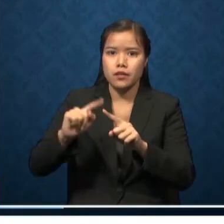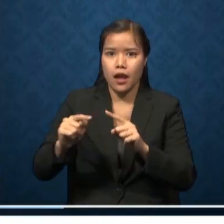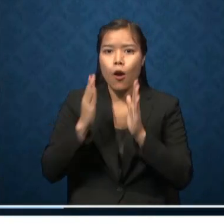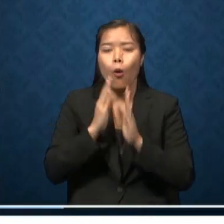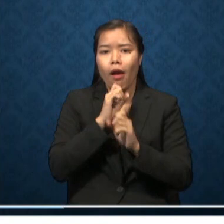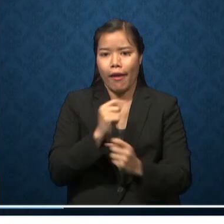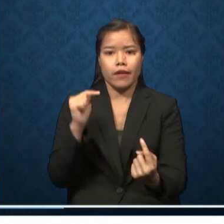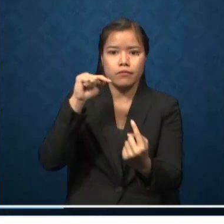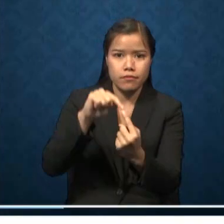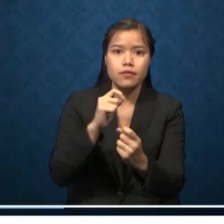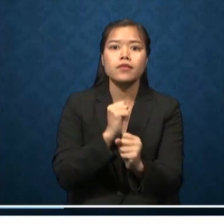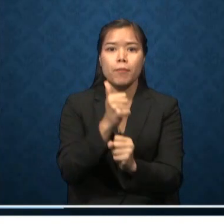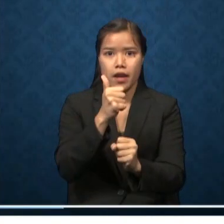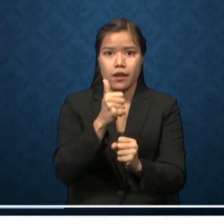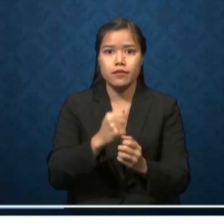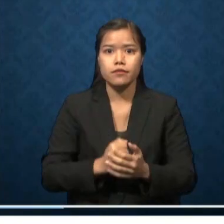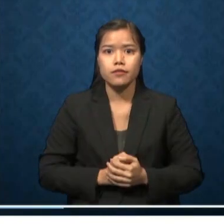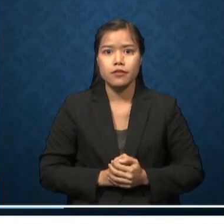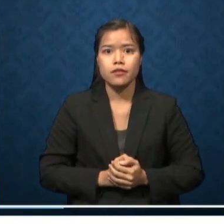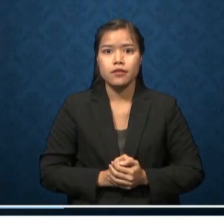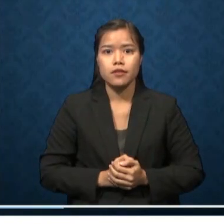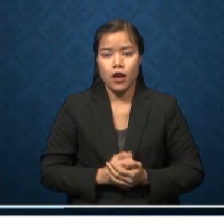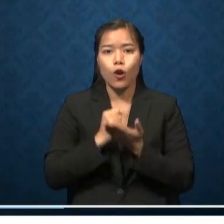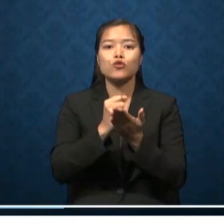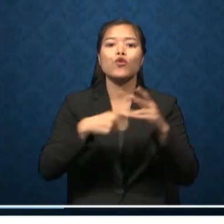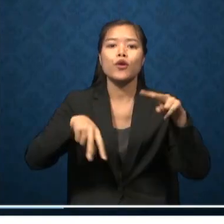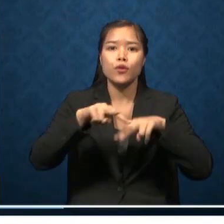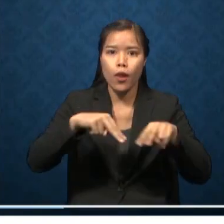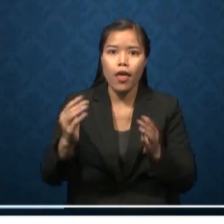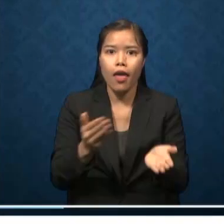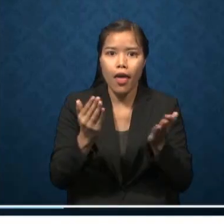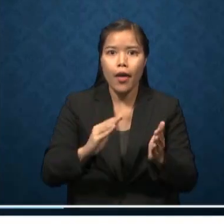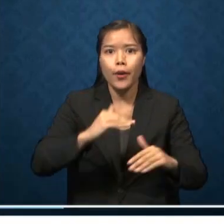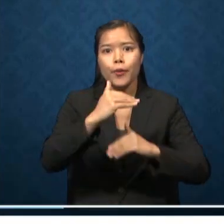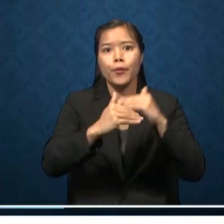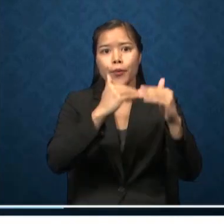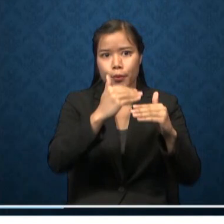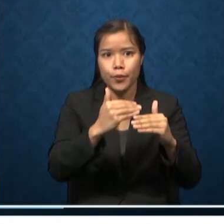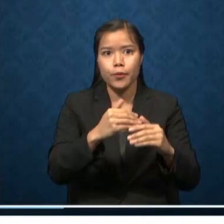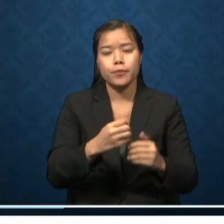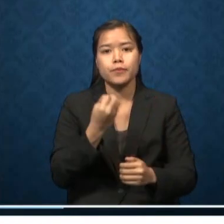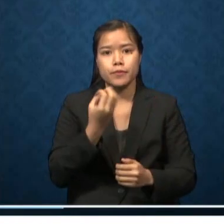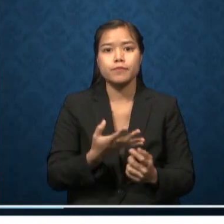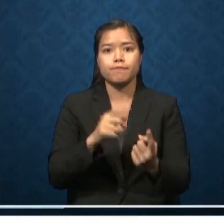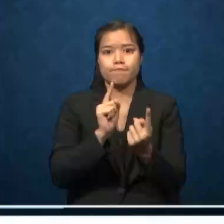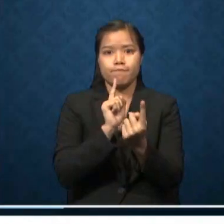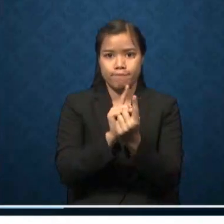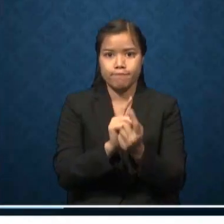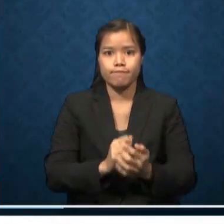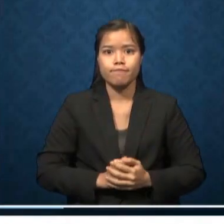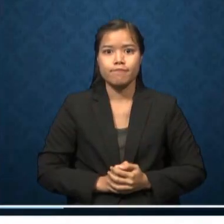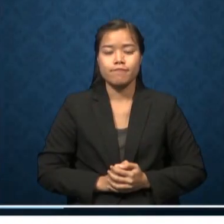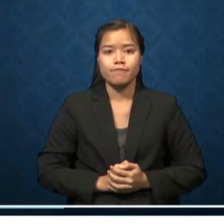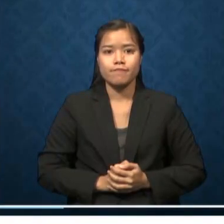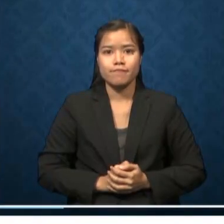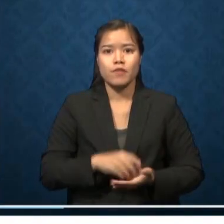ได้และเข้าถึงได้ดีทำให้การดูดูแลเนี่ยได้มากขึ้นนะคะชัดเจนนอย่างเป็นรูปธรรมตามสไลด์ที่เห็นนะคะต่อเลยค่ะอัน